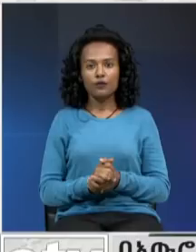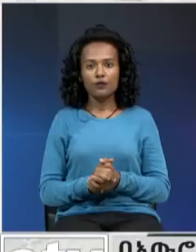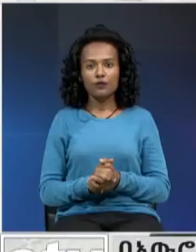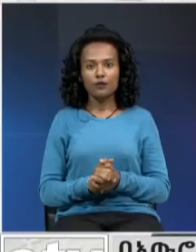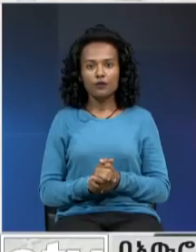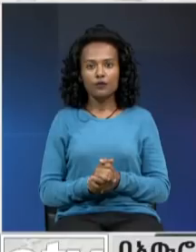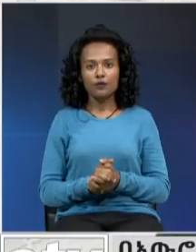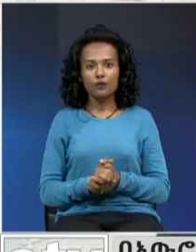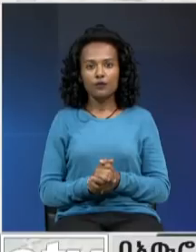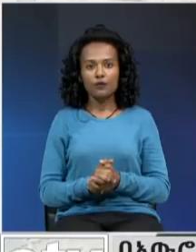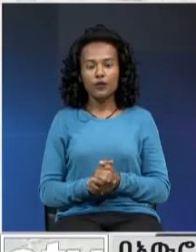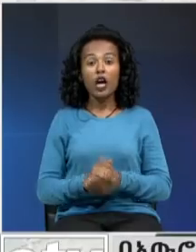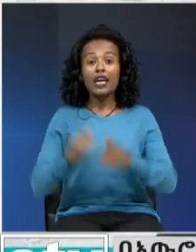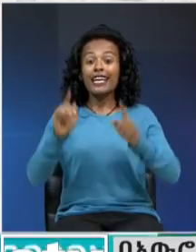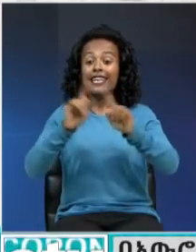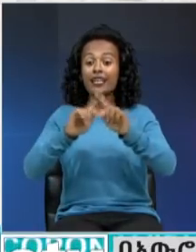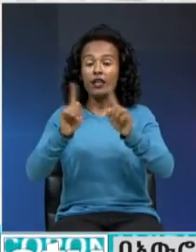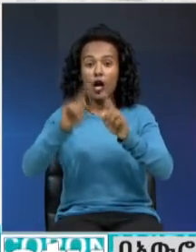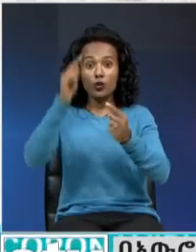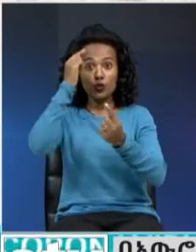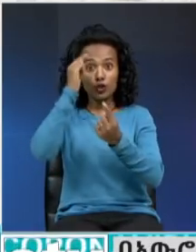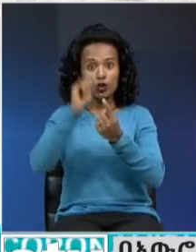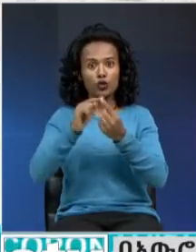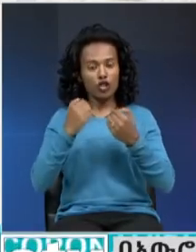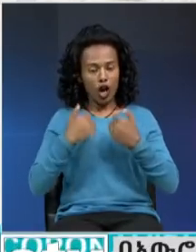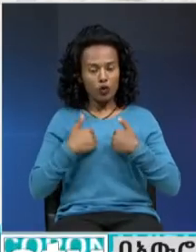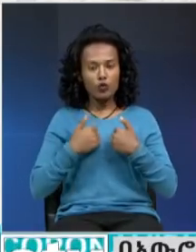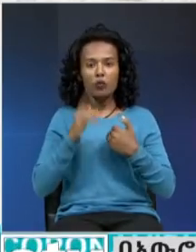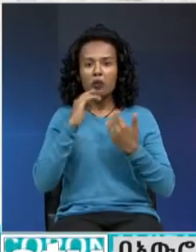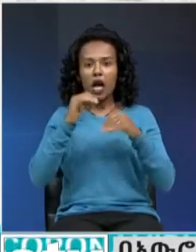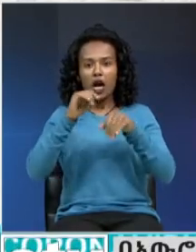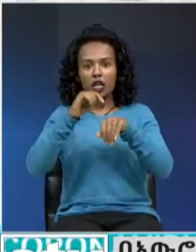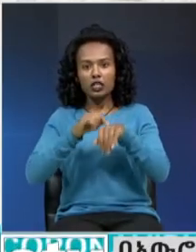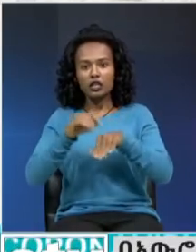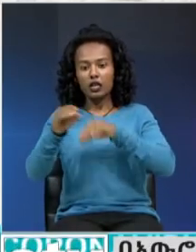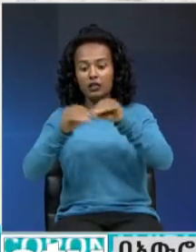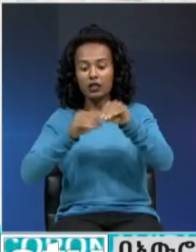last. የተለያዩ እቅዶች አሉን፣ ምን ያህል ጊዜ